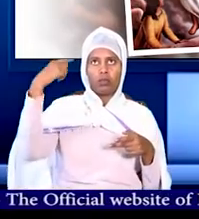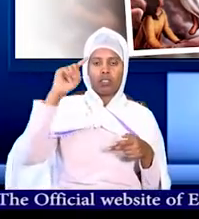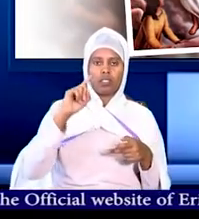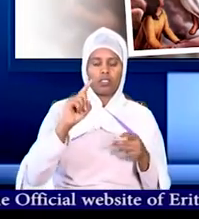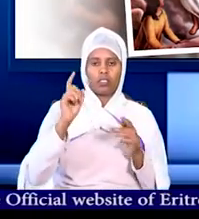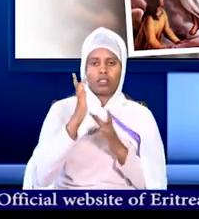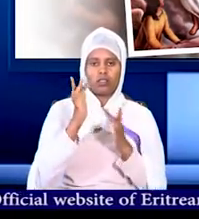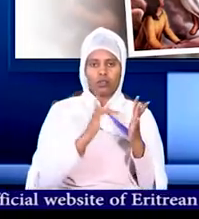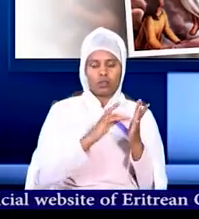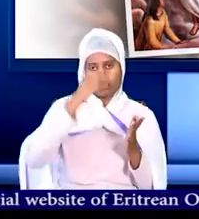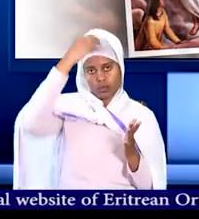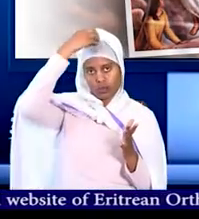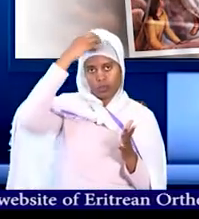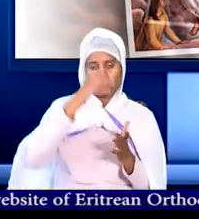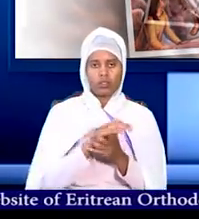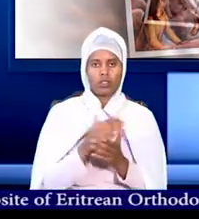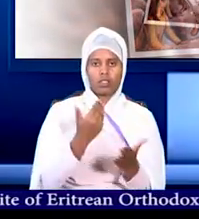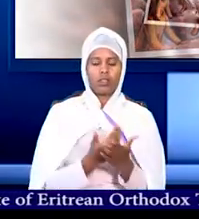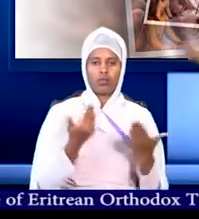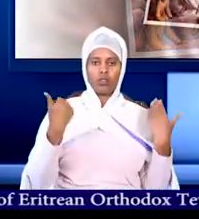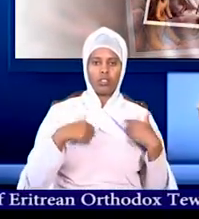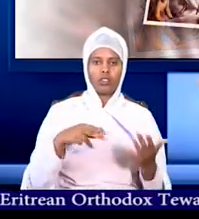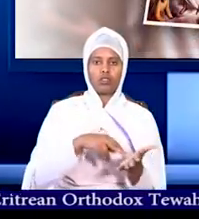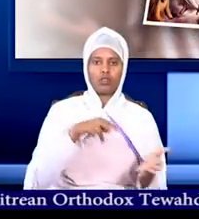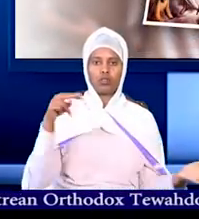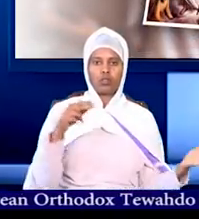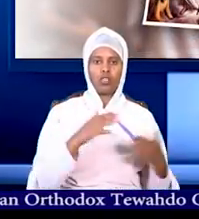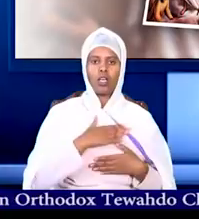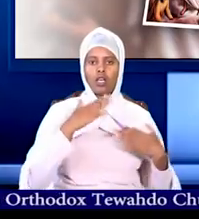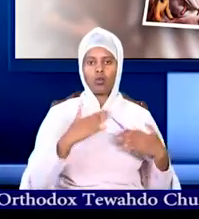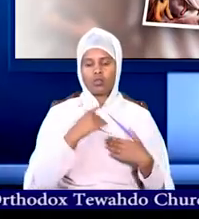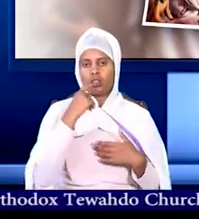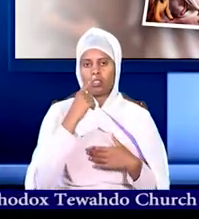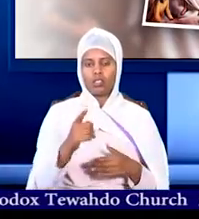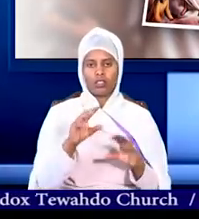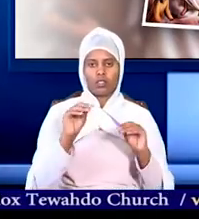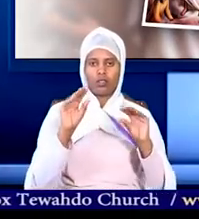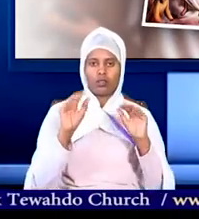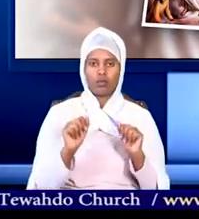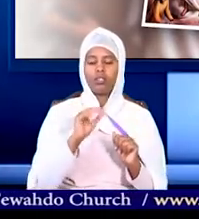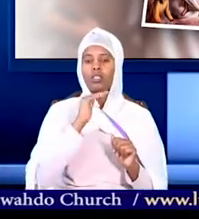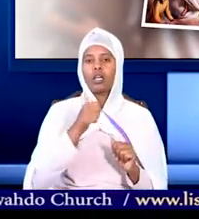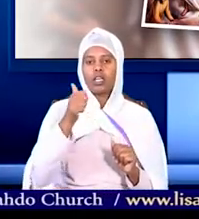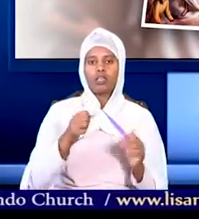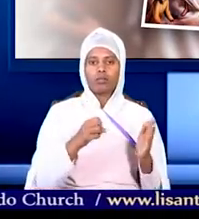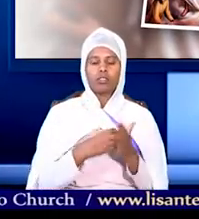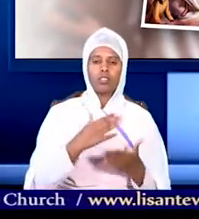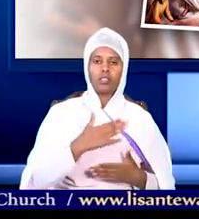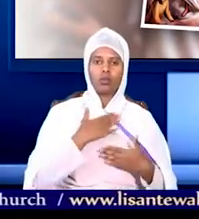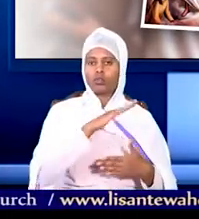ተመሊሾም ጎይታናን ኣምላኽናን መድሓኒናን ኢየሱስ ክርስቶስ ካብ ሙታን ተሲኡ ሓጎስ ዝተበሰረትልና እሞ